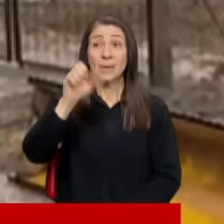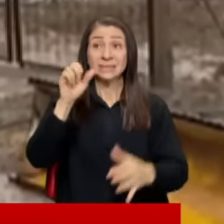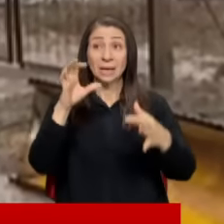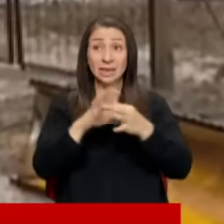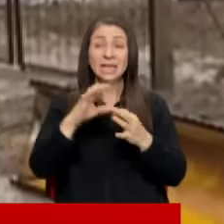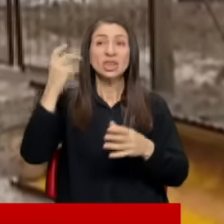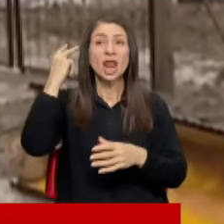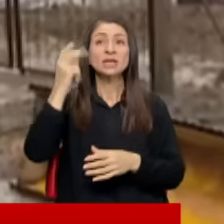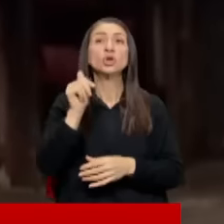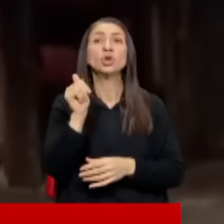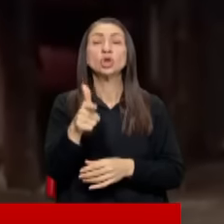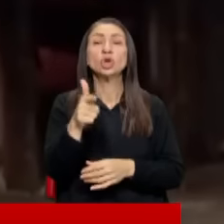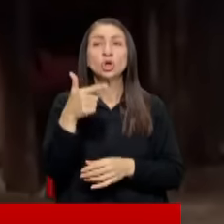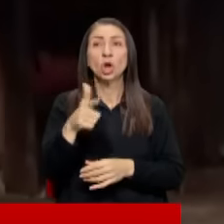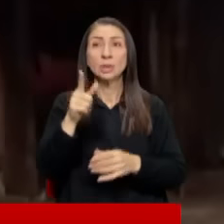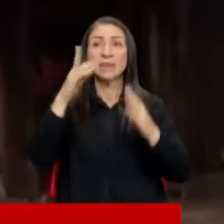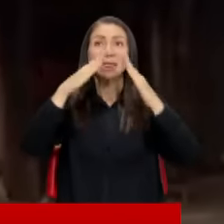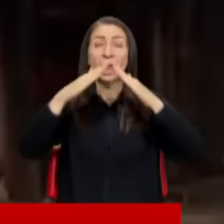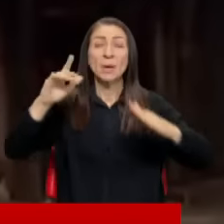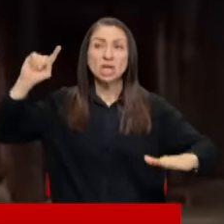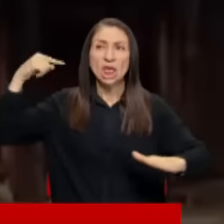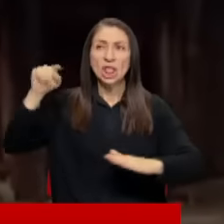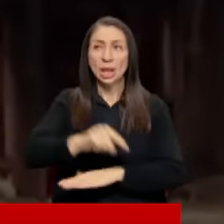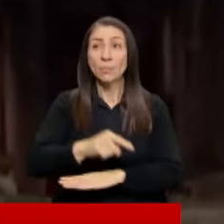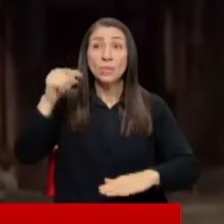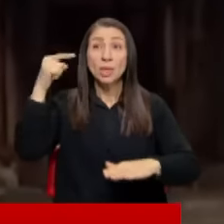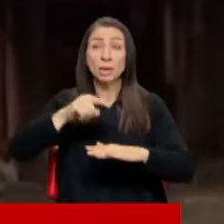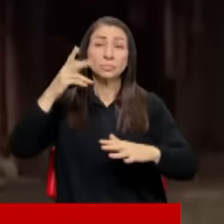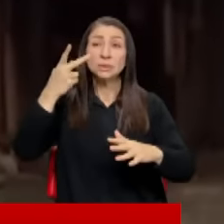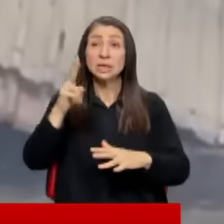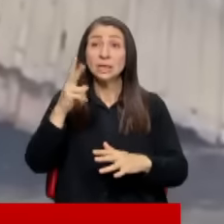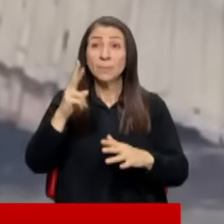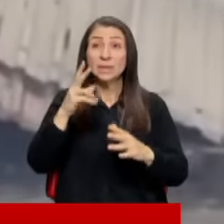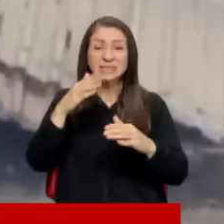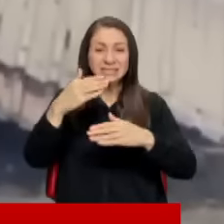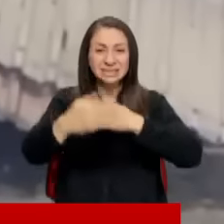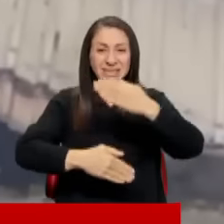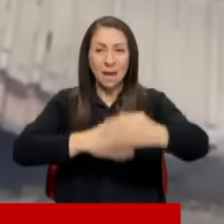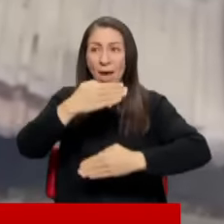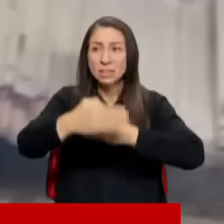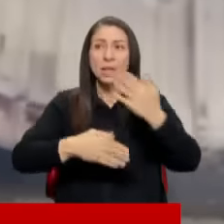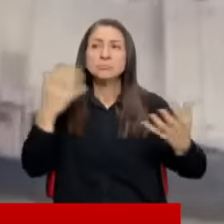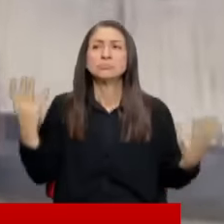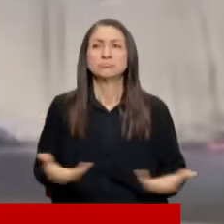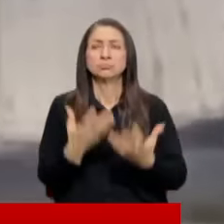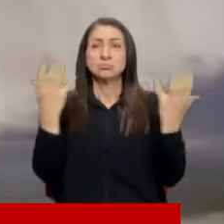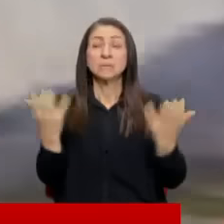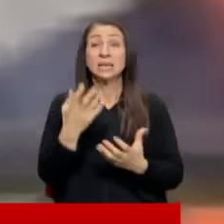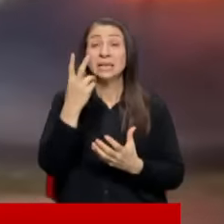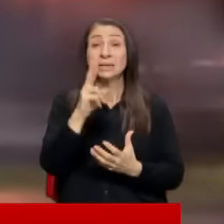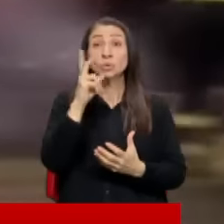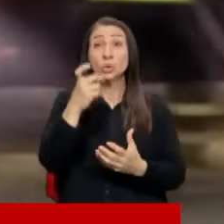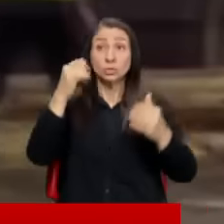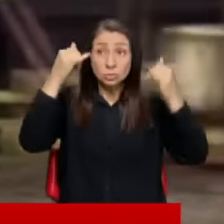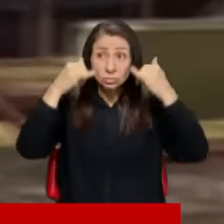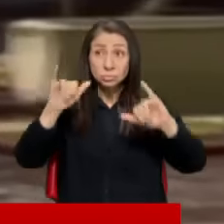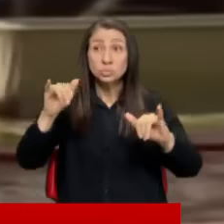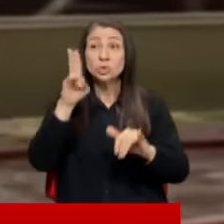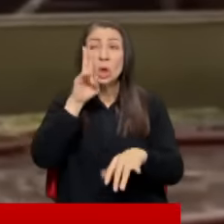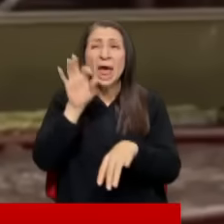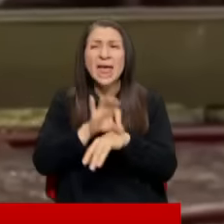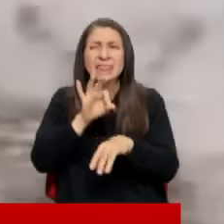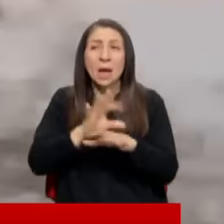bağlı Kirazlı köyünde de bir dama yıldırım düştü. Yıldırım düşmesi sonucu 2000 balya saman yandı. Ahırda bulunan 29 büyükbaş hayvan yangından